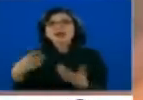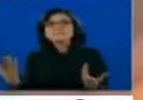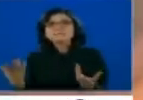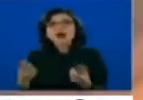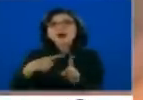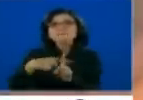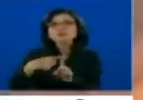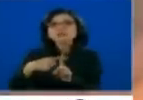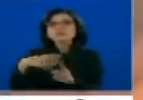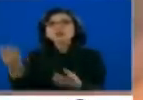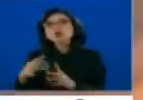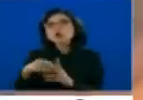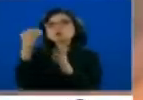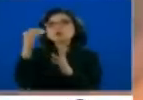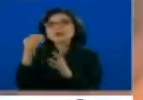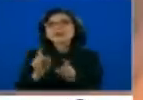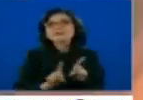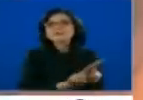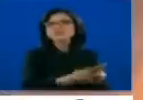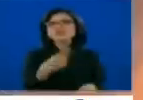atau keunggulan paslon